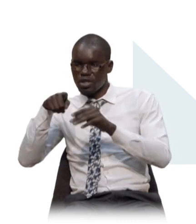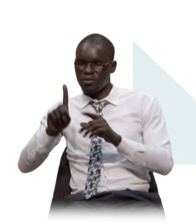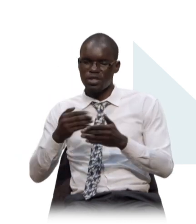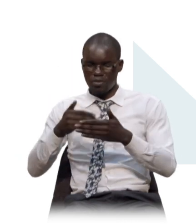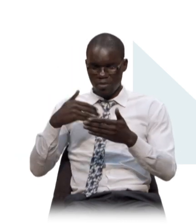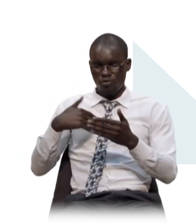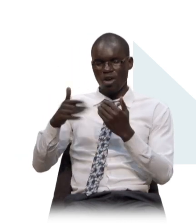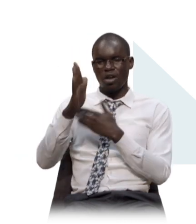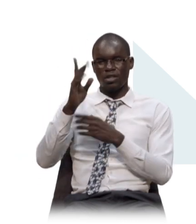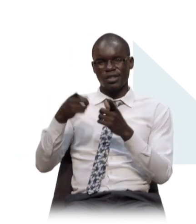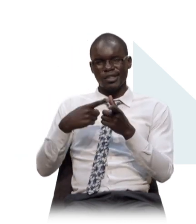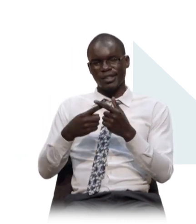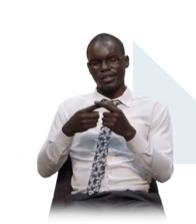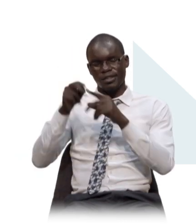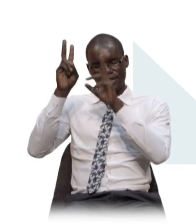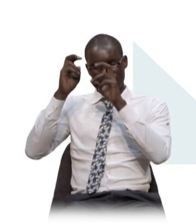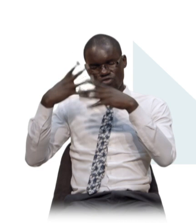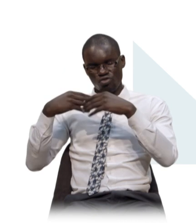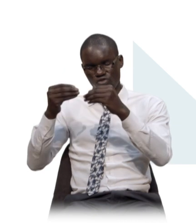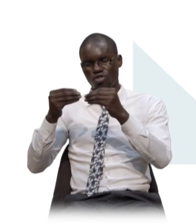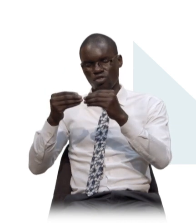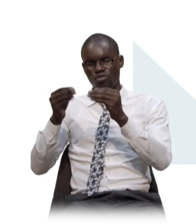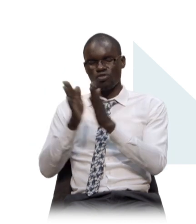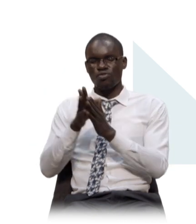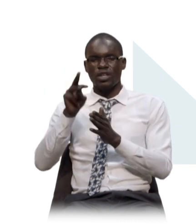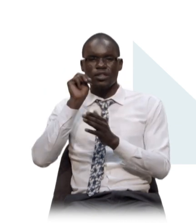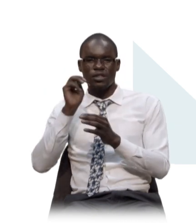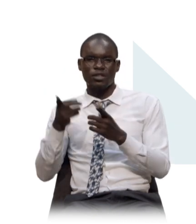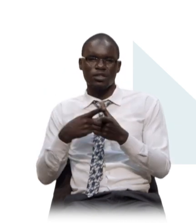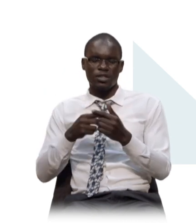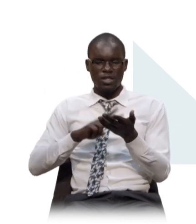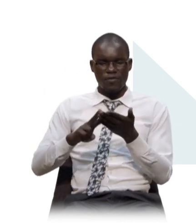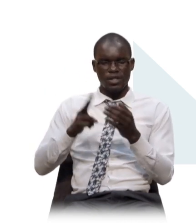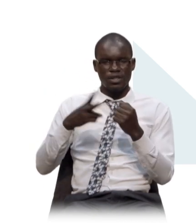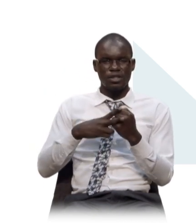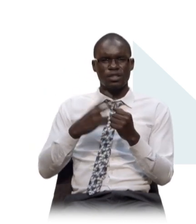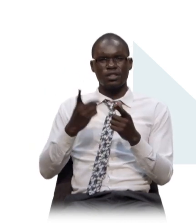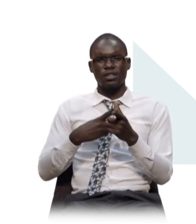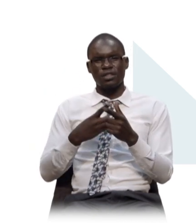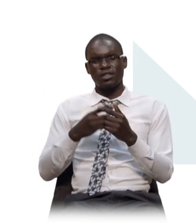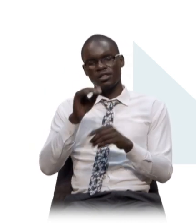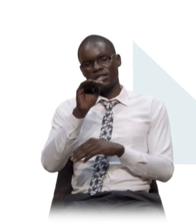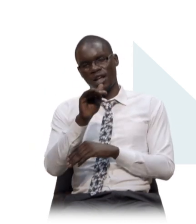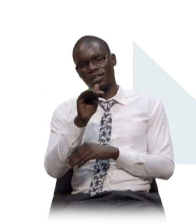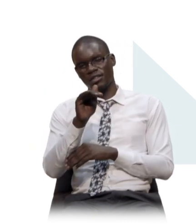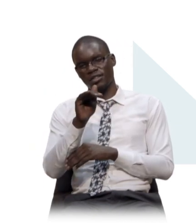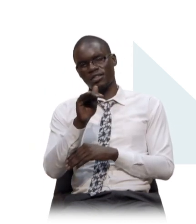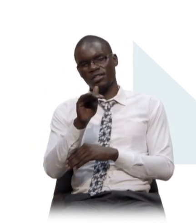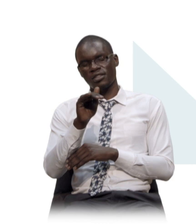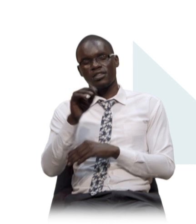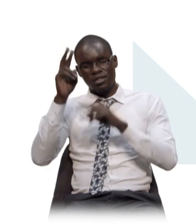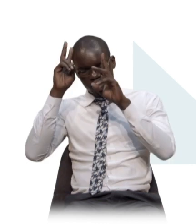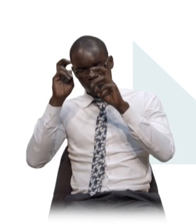Bwana. Shetani naye akaenda kati yao. Fungu la 7 nasema Bwana akamuuliza